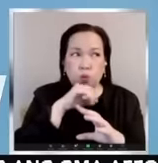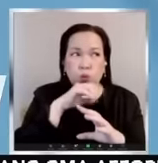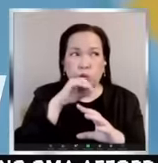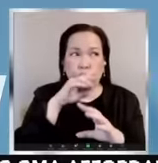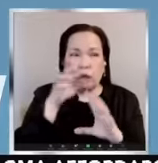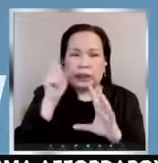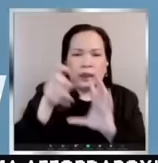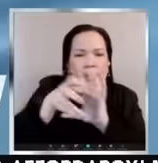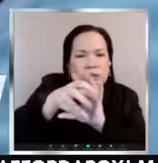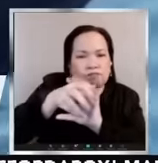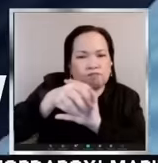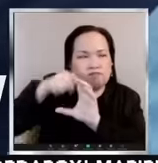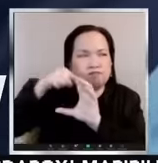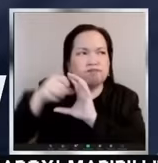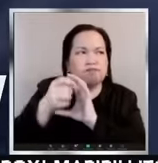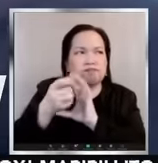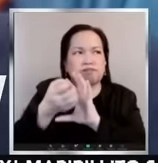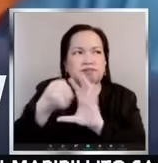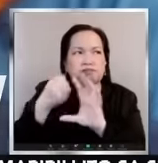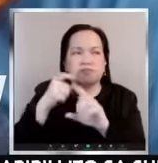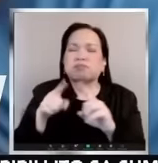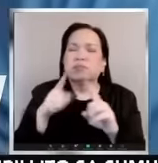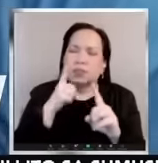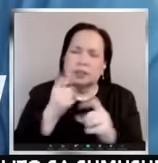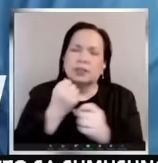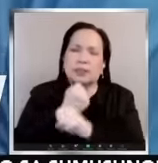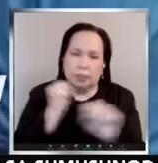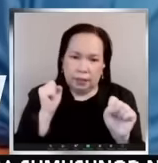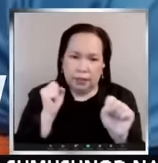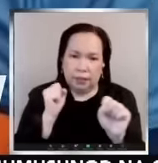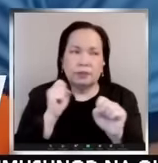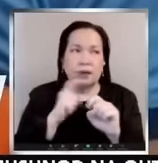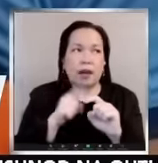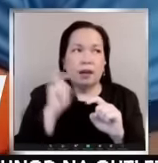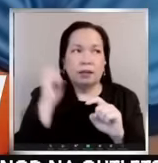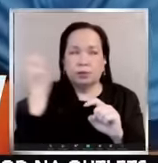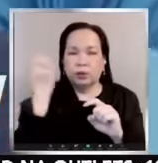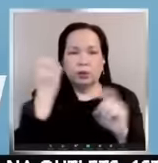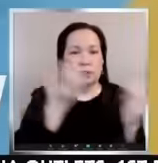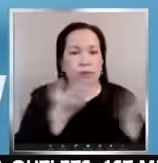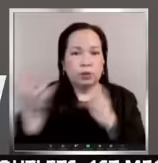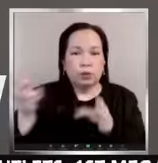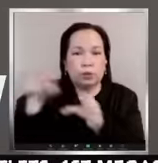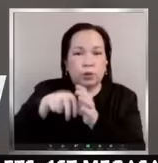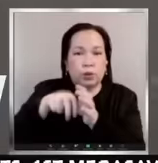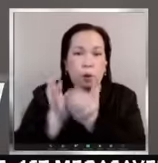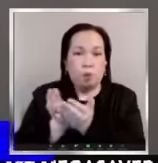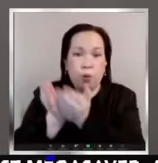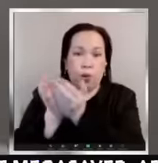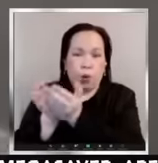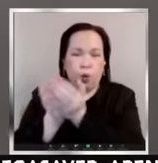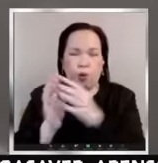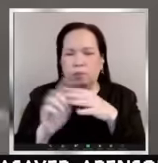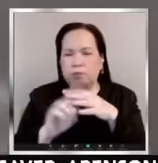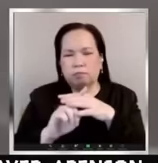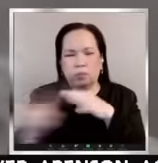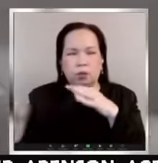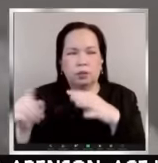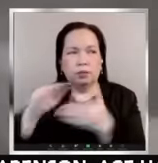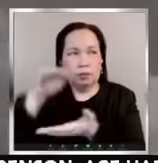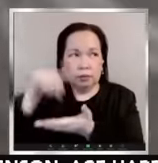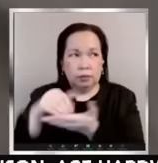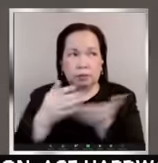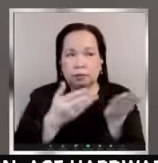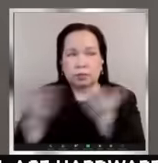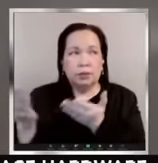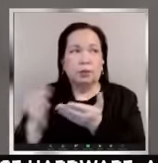Ligtas naman siyang nailabas at agad isinakay sa rescue boat para dalhin sa evacuation center. Sa datos ng PAGASA,